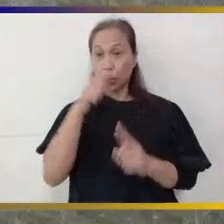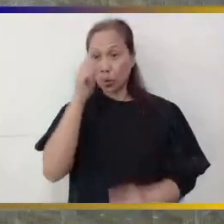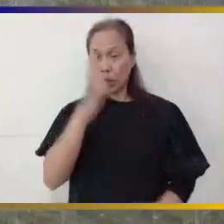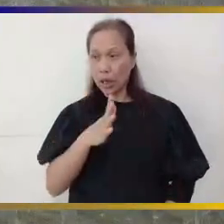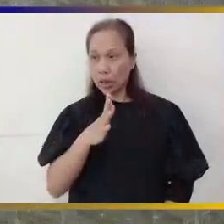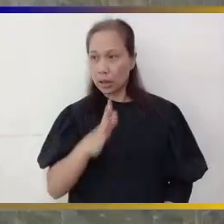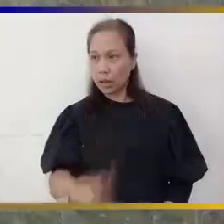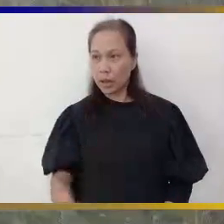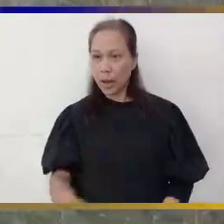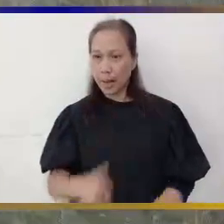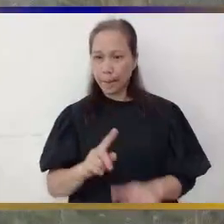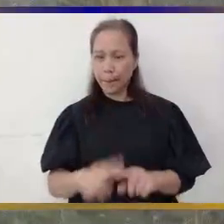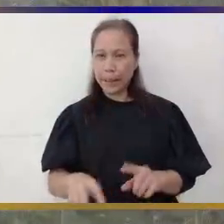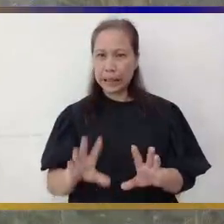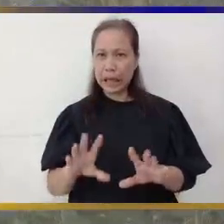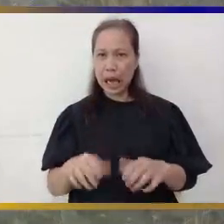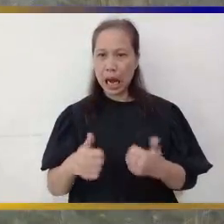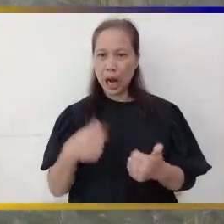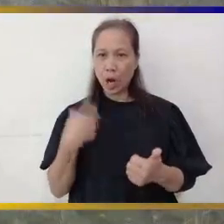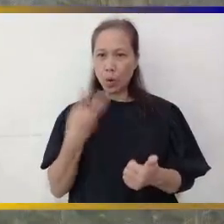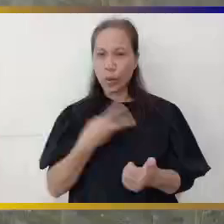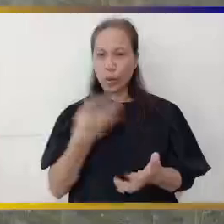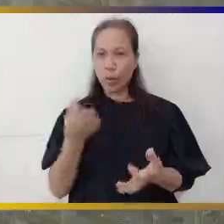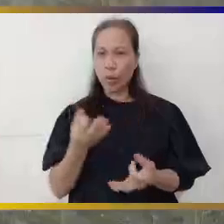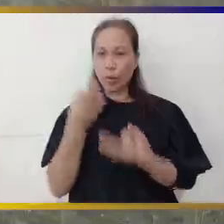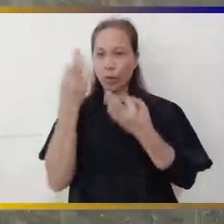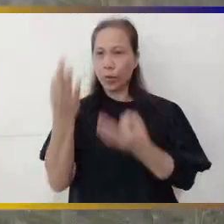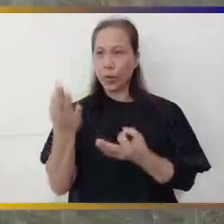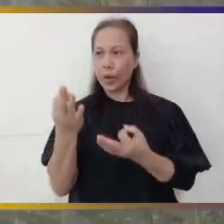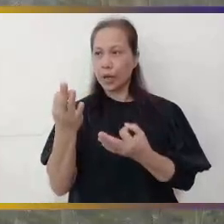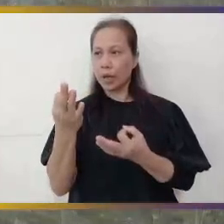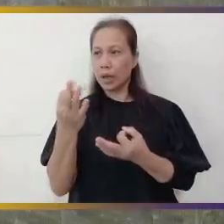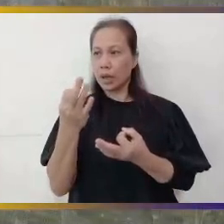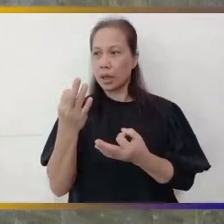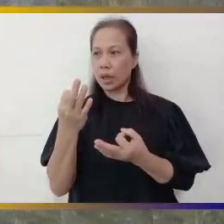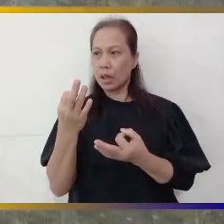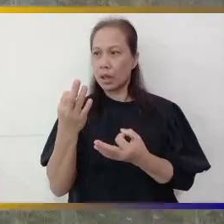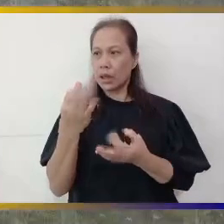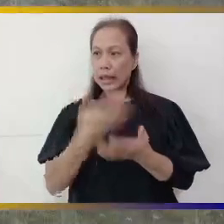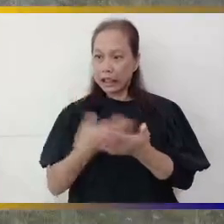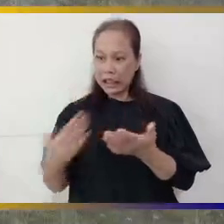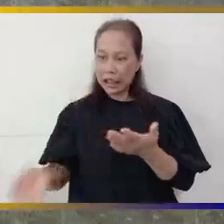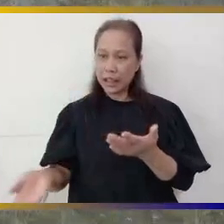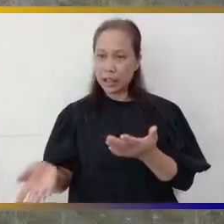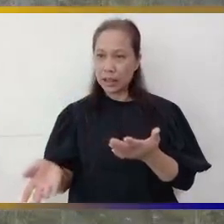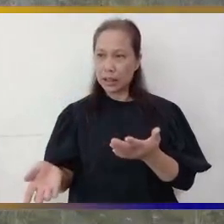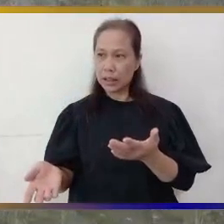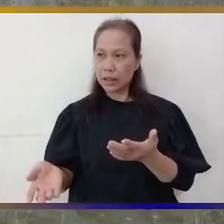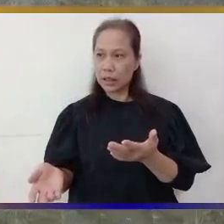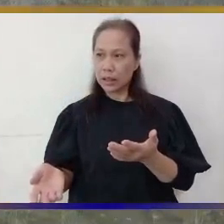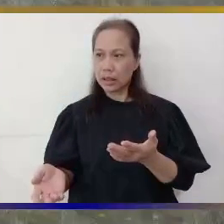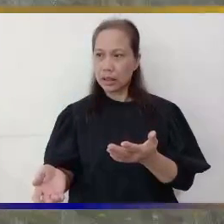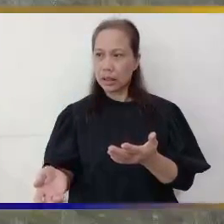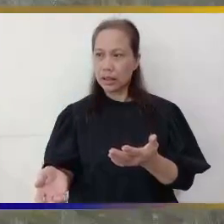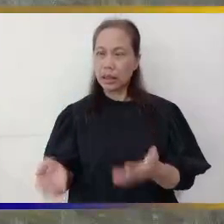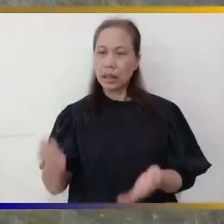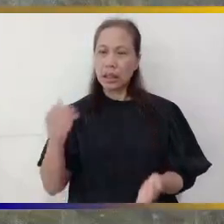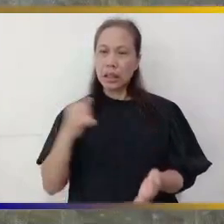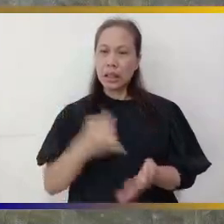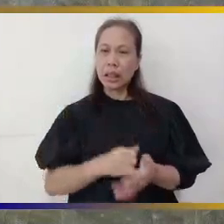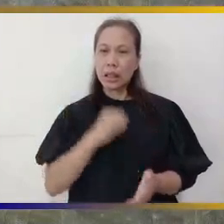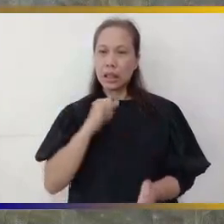world you offering something for you In other words what you over is your is for your credit